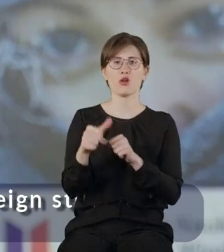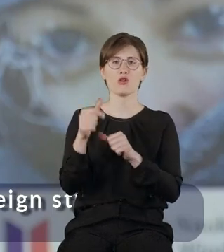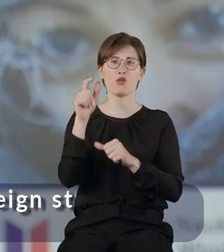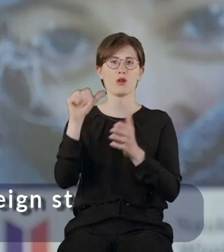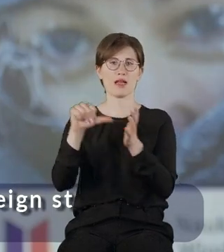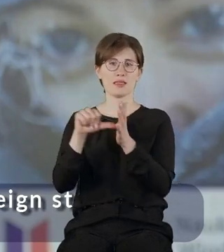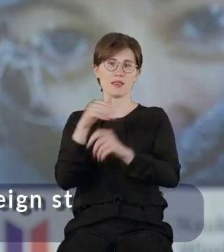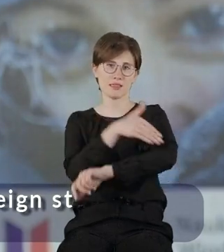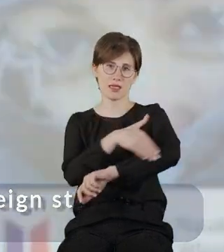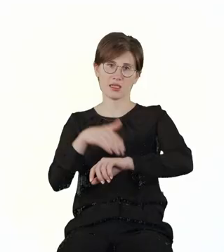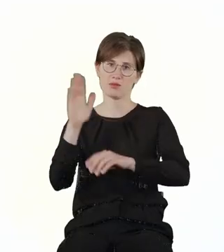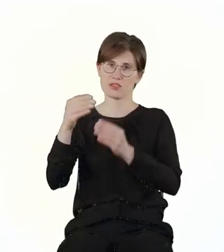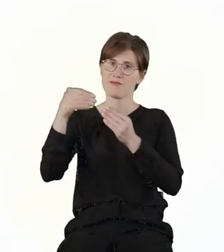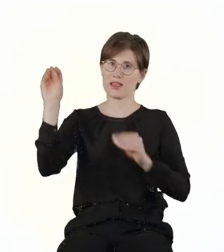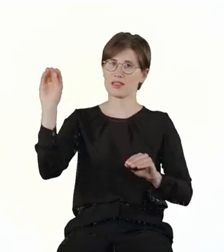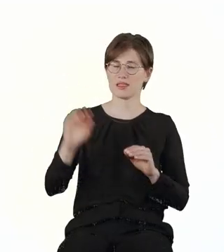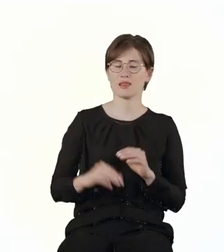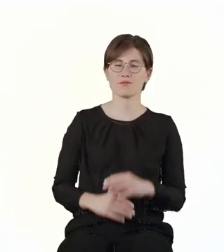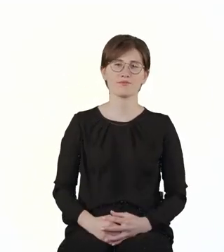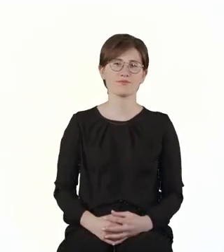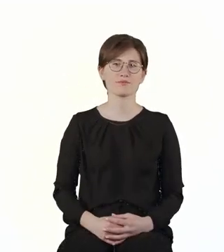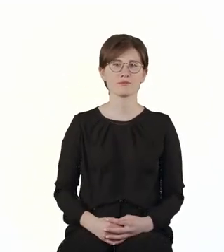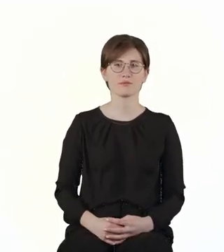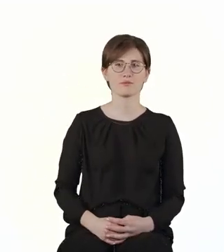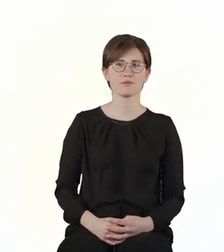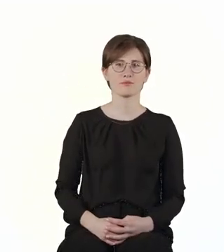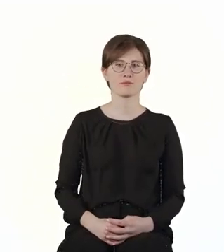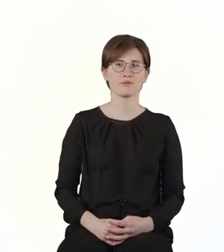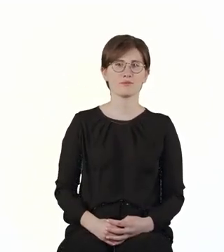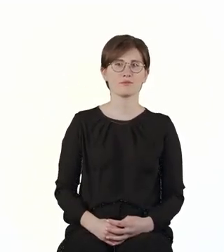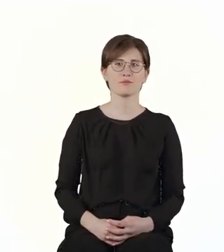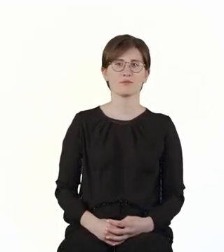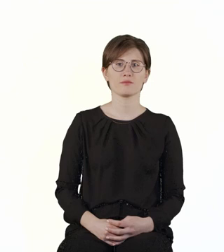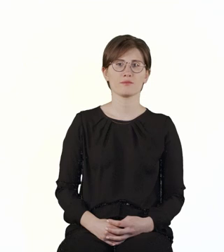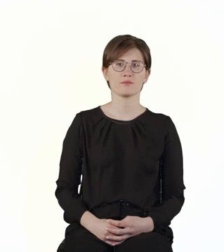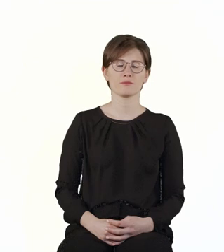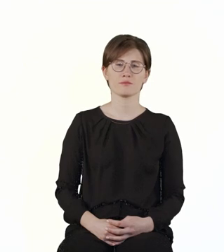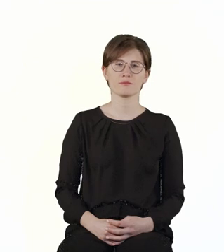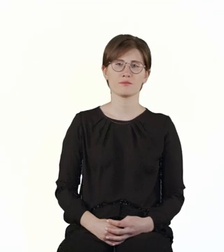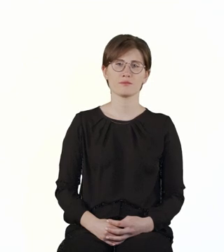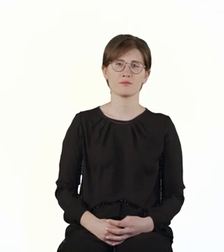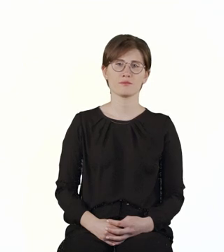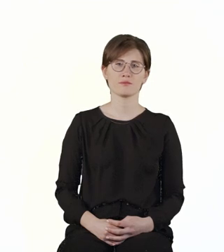zagranicy może być jeszcze większy.